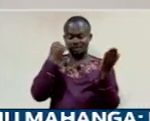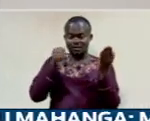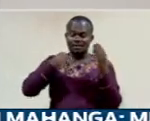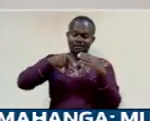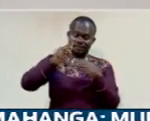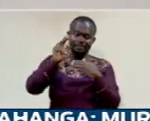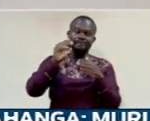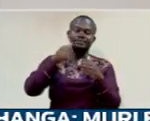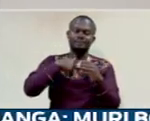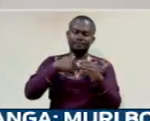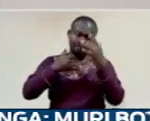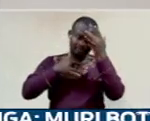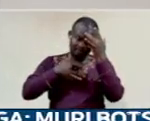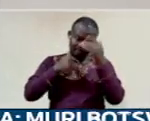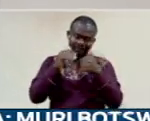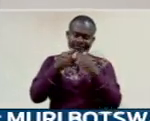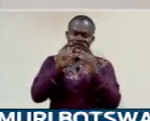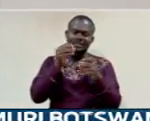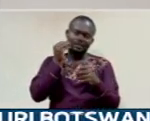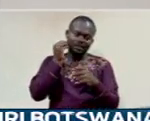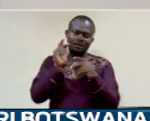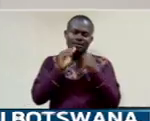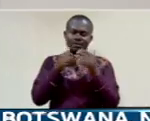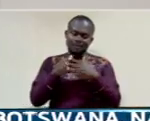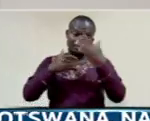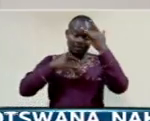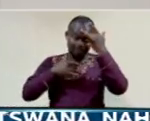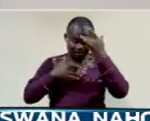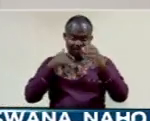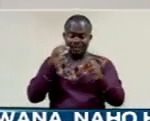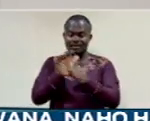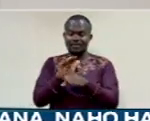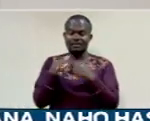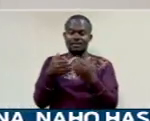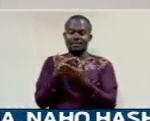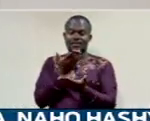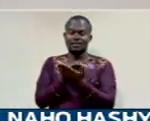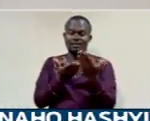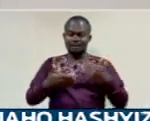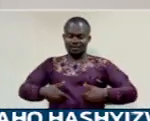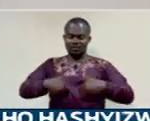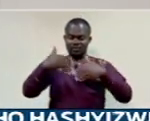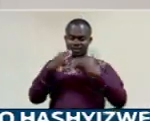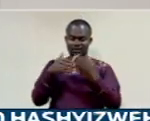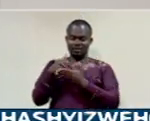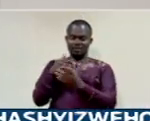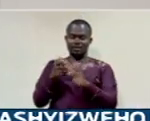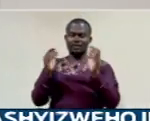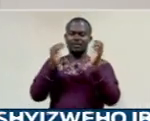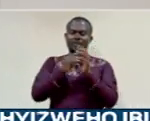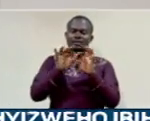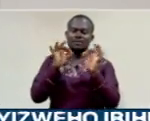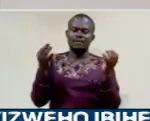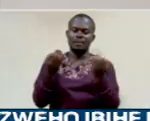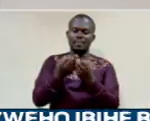agira akanduro icyo cyago akakizana mu rugo mwese mukarwara cyane cyane rero icyo twasabaga ni urubyiruko umwihariko ariko n'umuryango